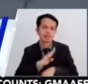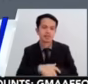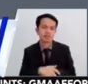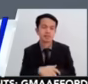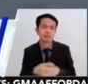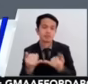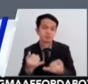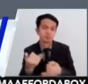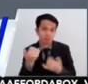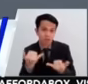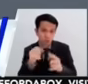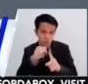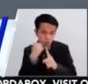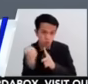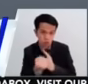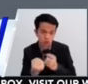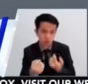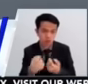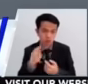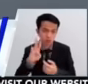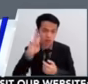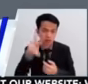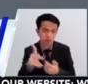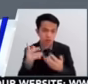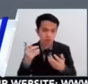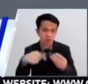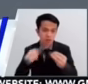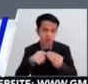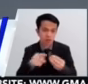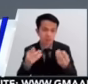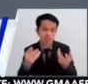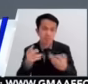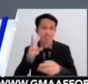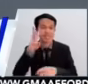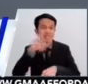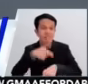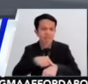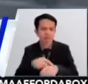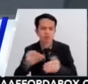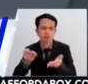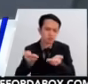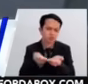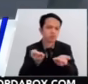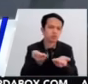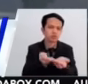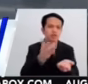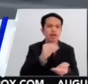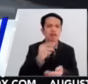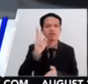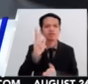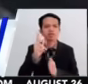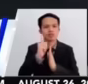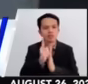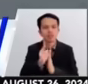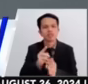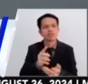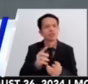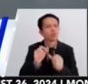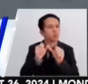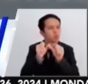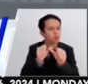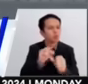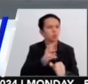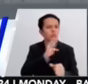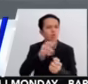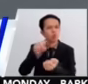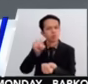nitong BRP Dato Sanday matapos ang nasa 6 beses sa pangbangga at mahigit 30 minuto na halos walang humpay na pambubomba ng tubig ng